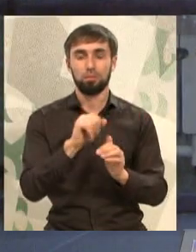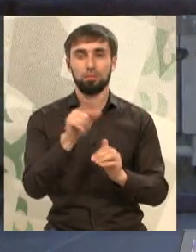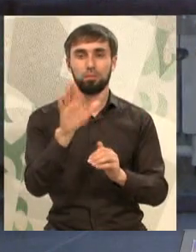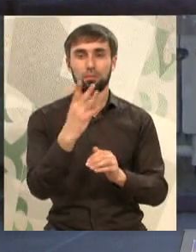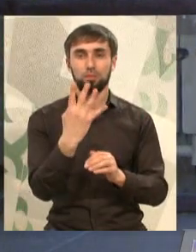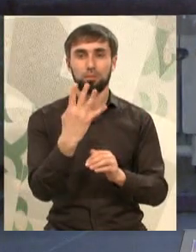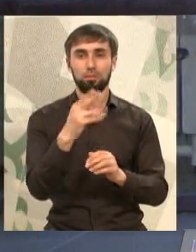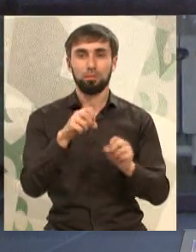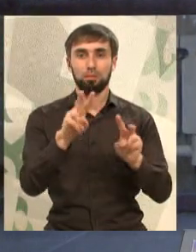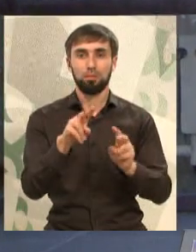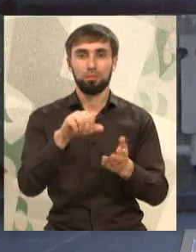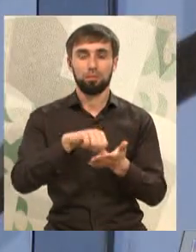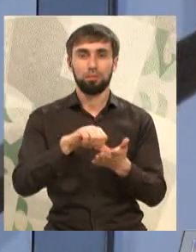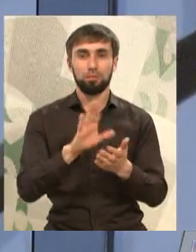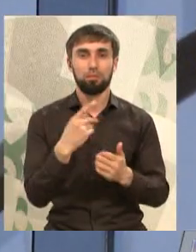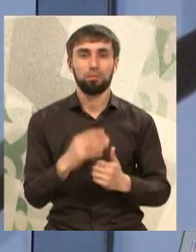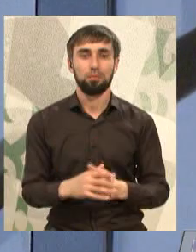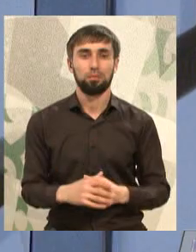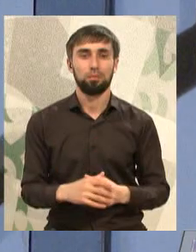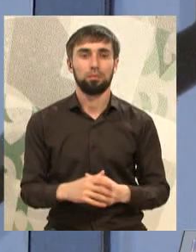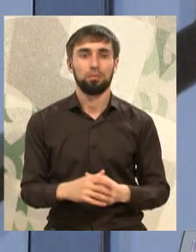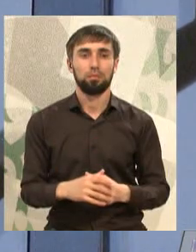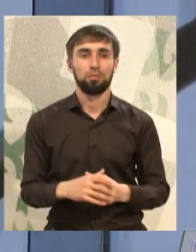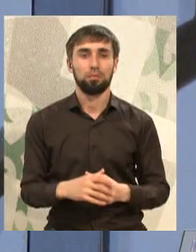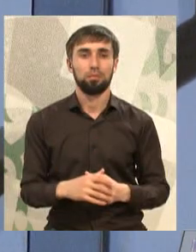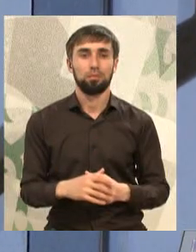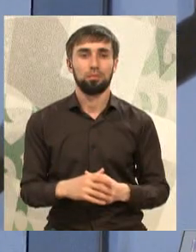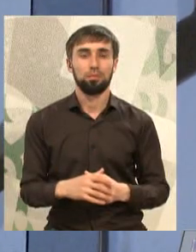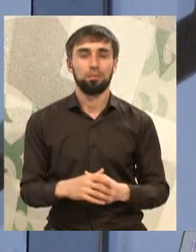специалиста. Далее Костоева, Зелимхан Калоев, Адам Далаков, Новости 24.